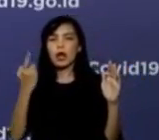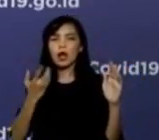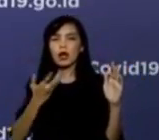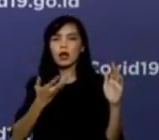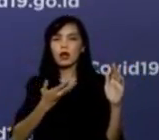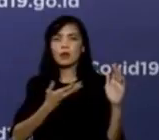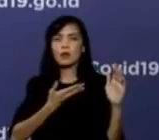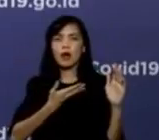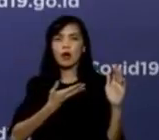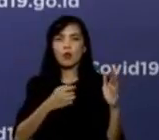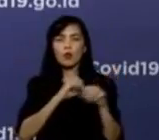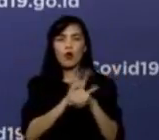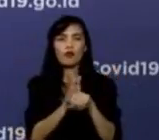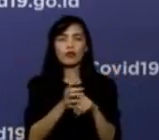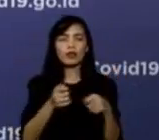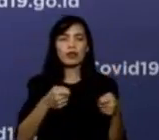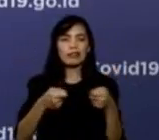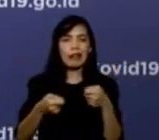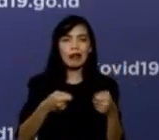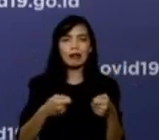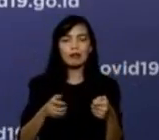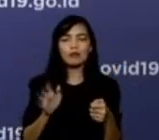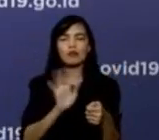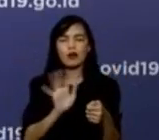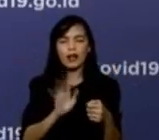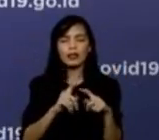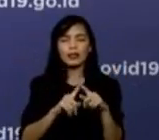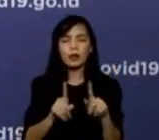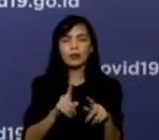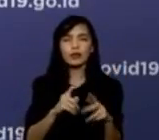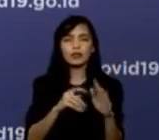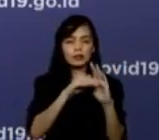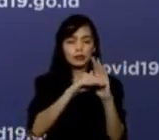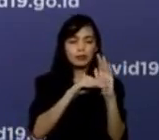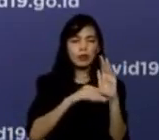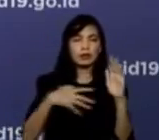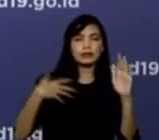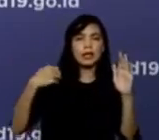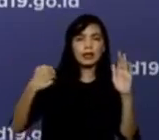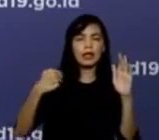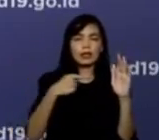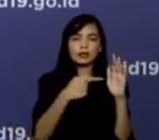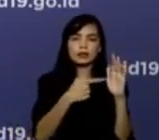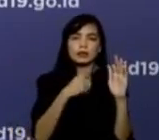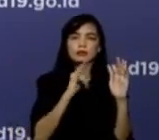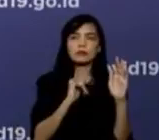untuk mengendalikan COVID-19, tapi harus dimaknai